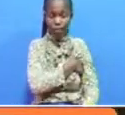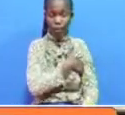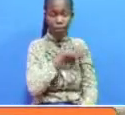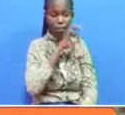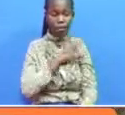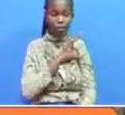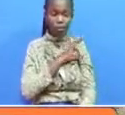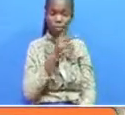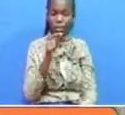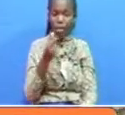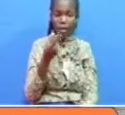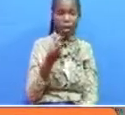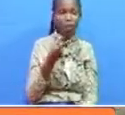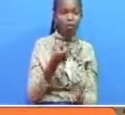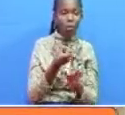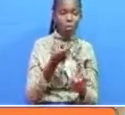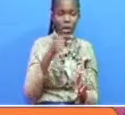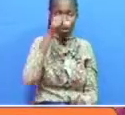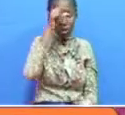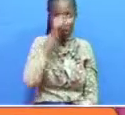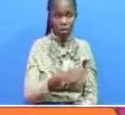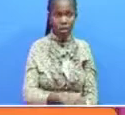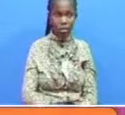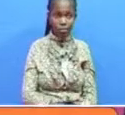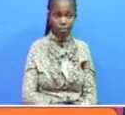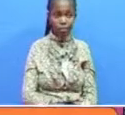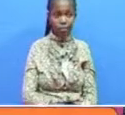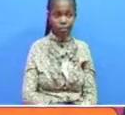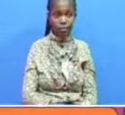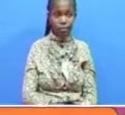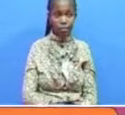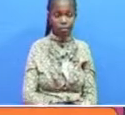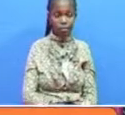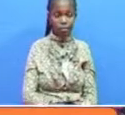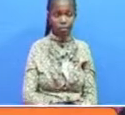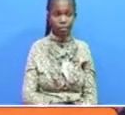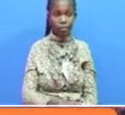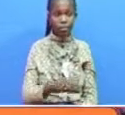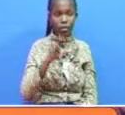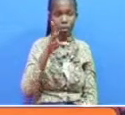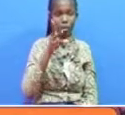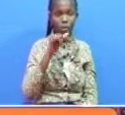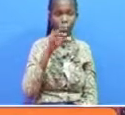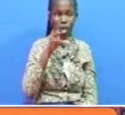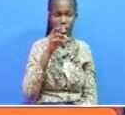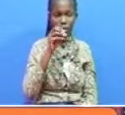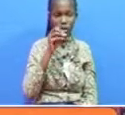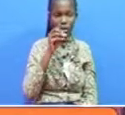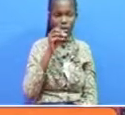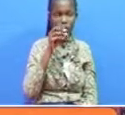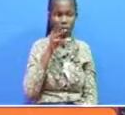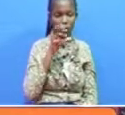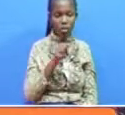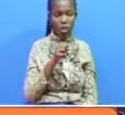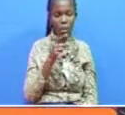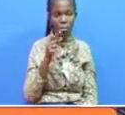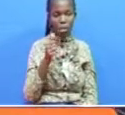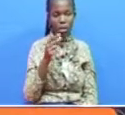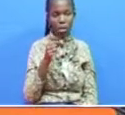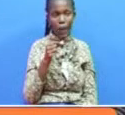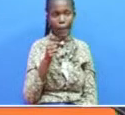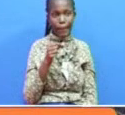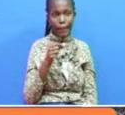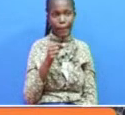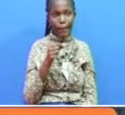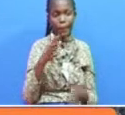kani lovia isu kumakula kui selekali. Nundu wa ibetindiwa nundu wa mbeza siya